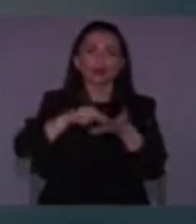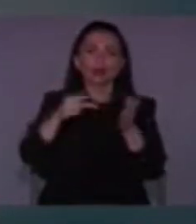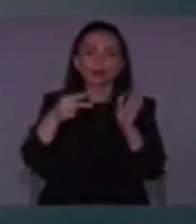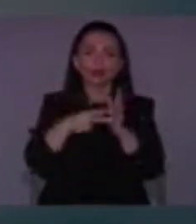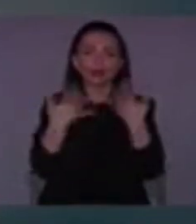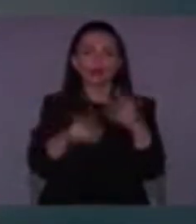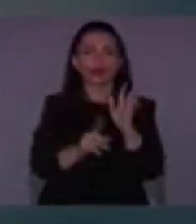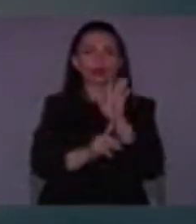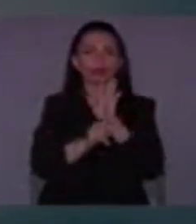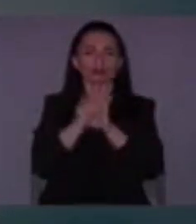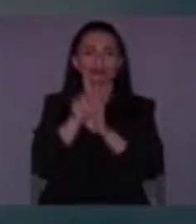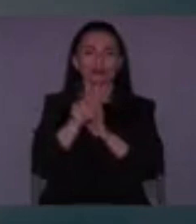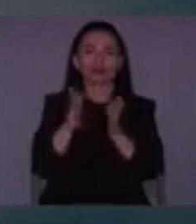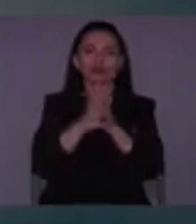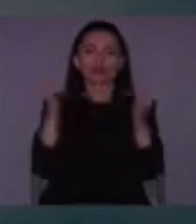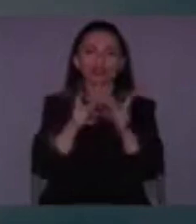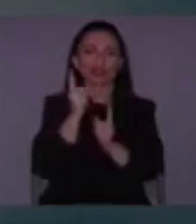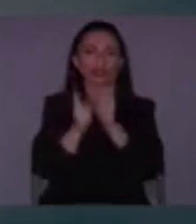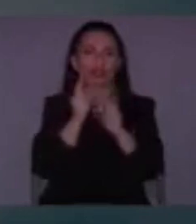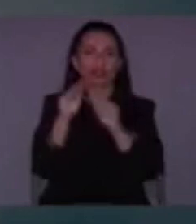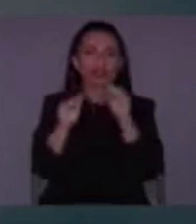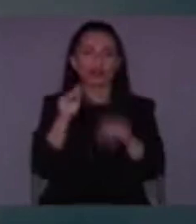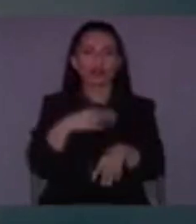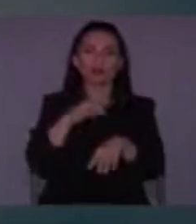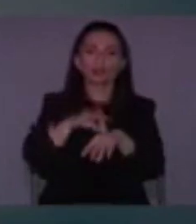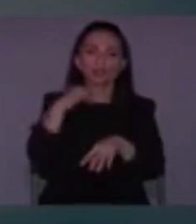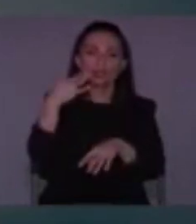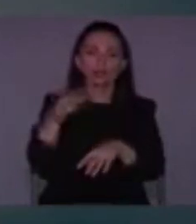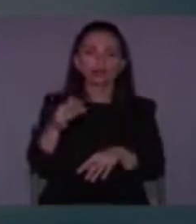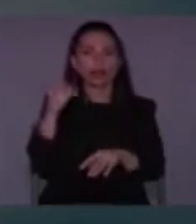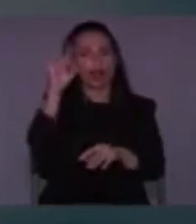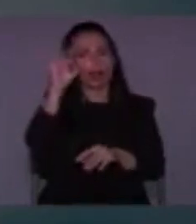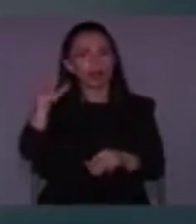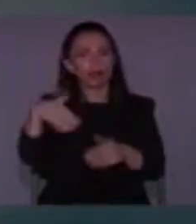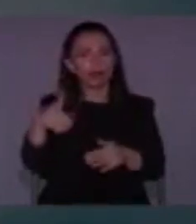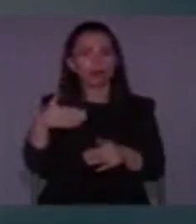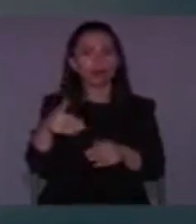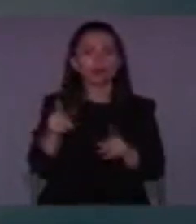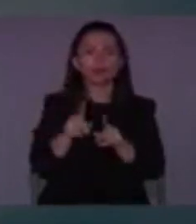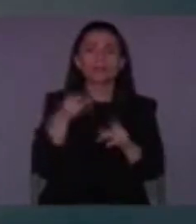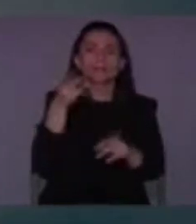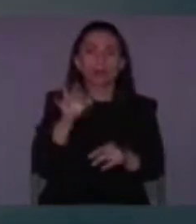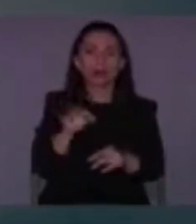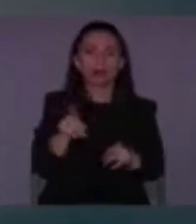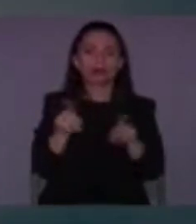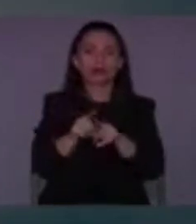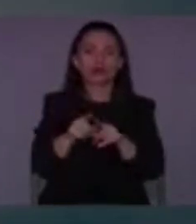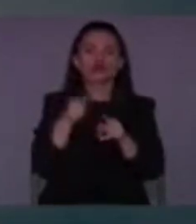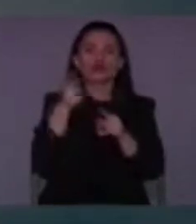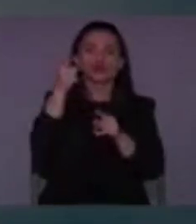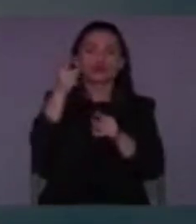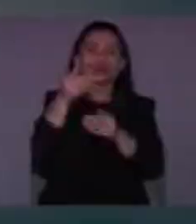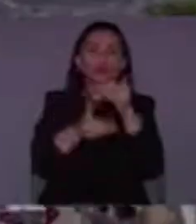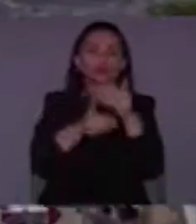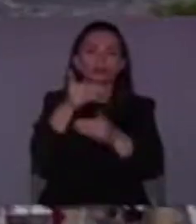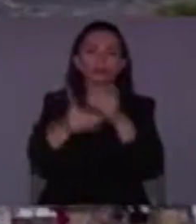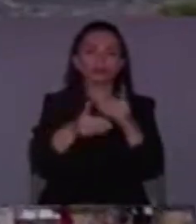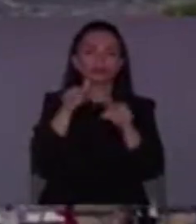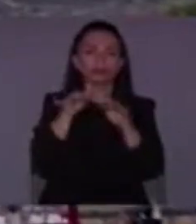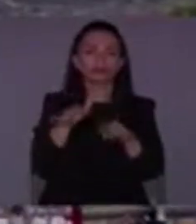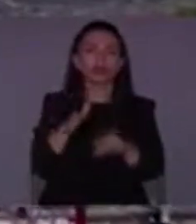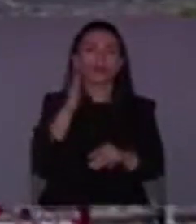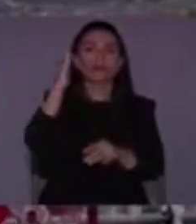და დავიწყეთ დიდი რეფორმები. ტკივნეული, არაპოპულარული, არაპოპულისტური, მაგრამ შორს მიმავალი და